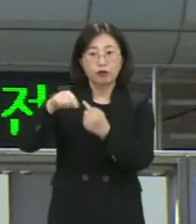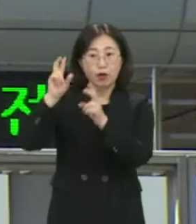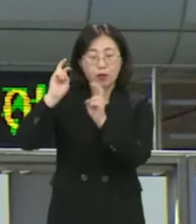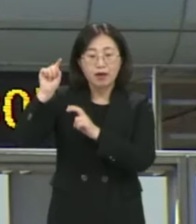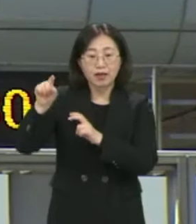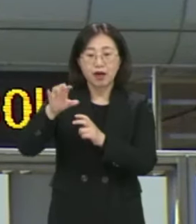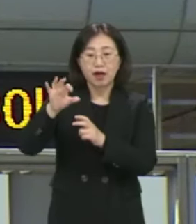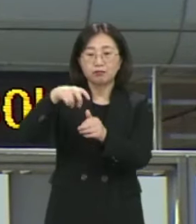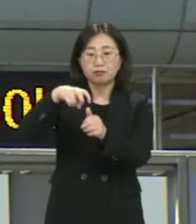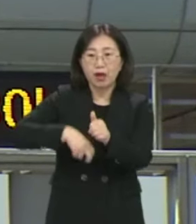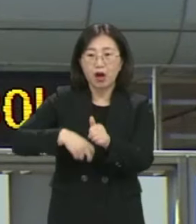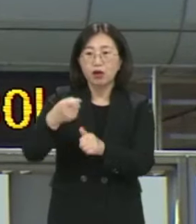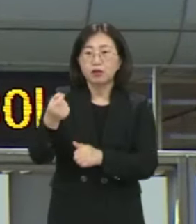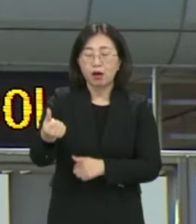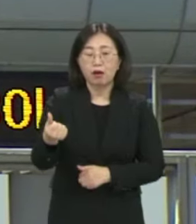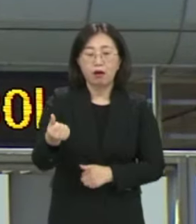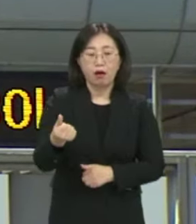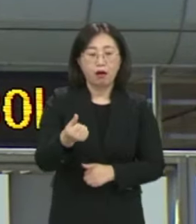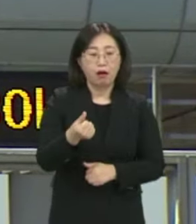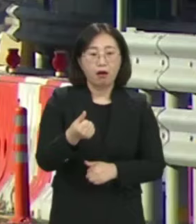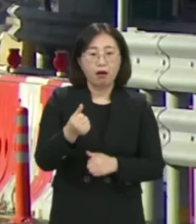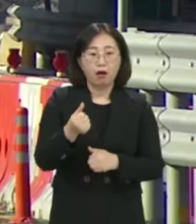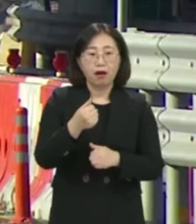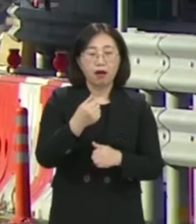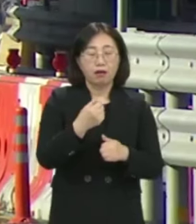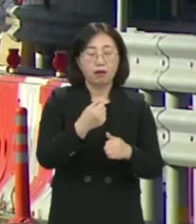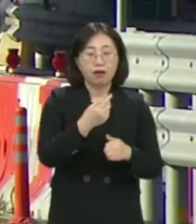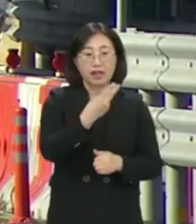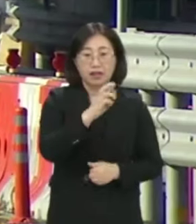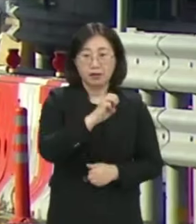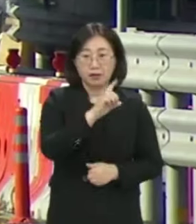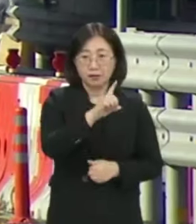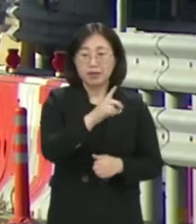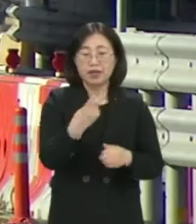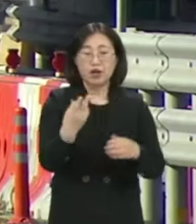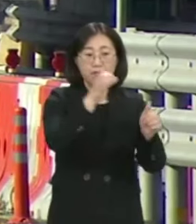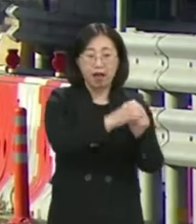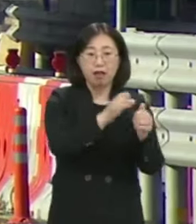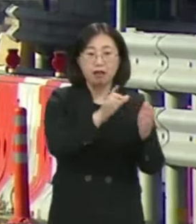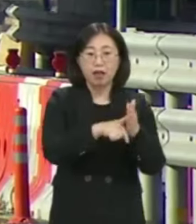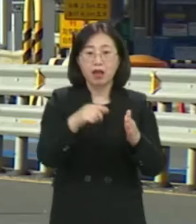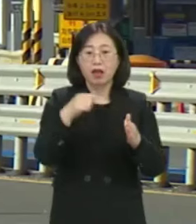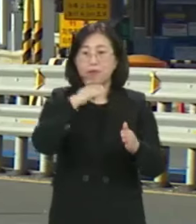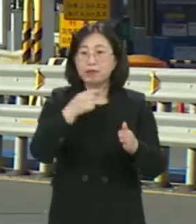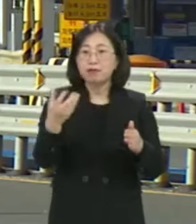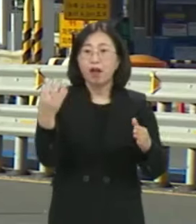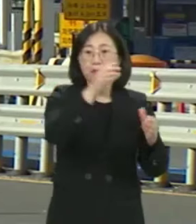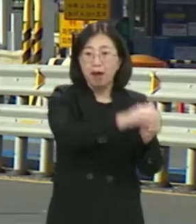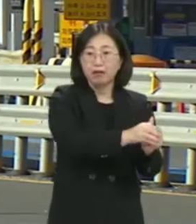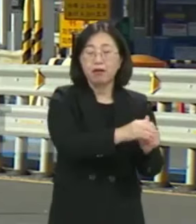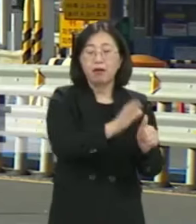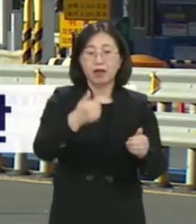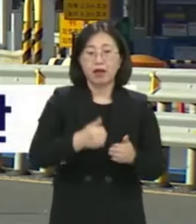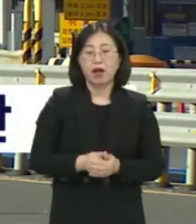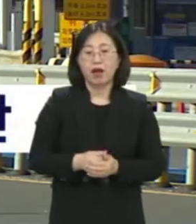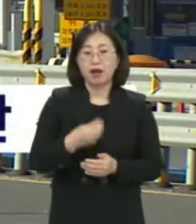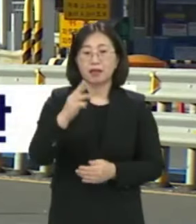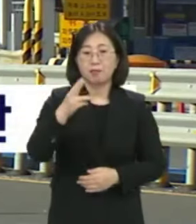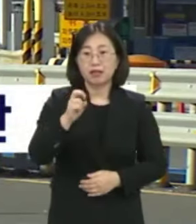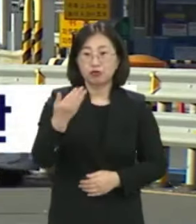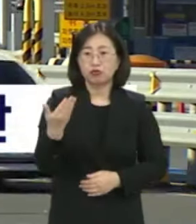실적이 저조해 대전시가 부담을 떠안을 가능성이 커지고 있다는 점입니다 업체가 지난 20년간 갚은 채무는